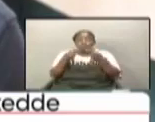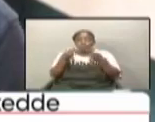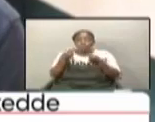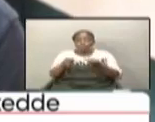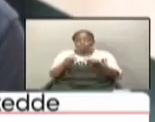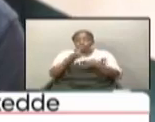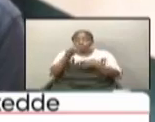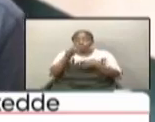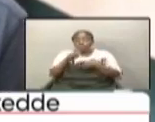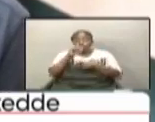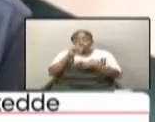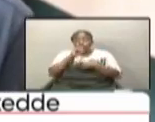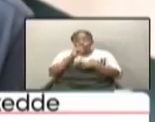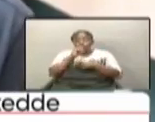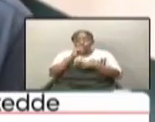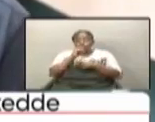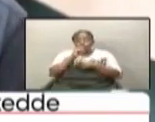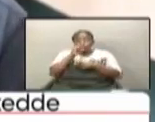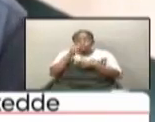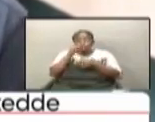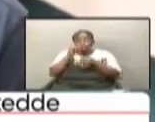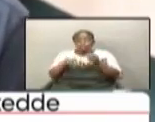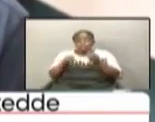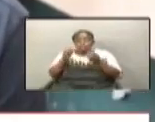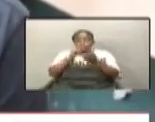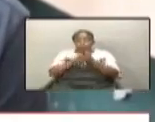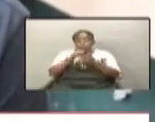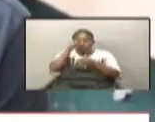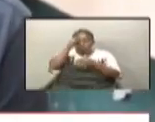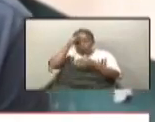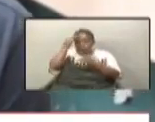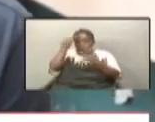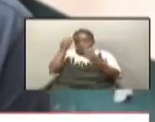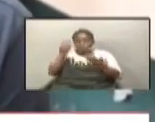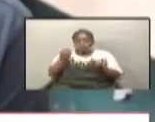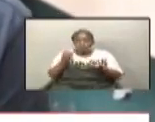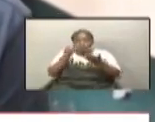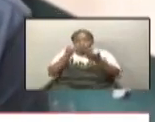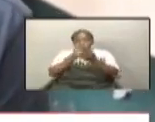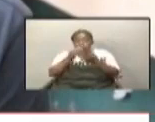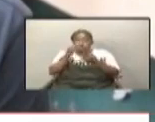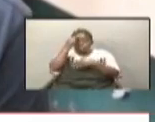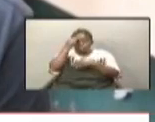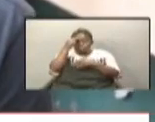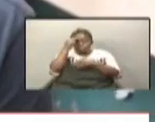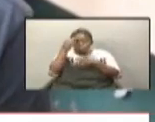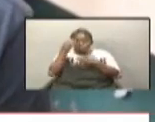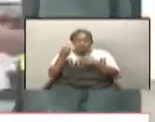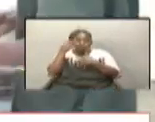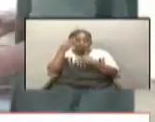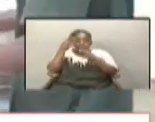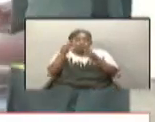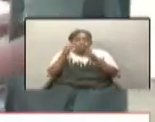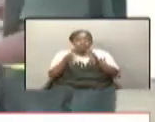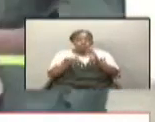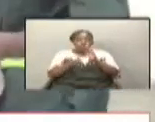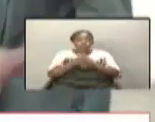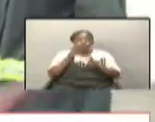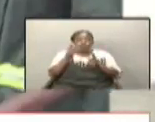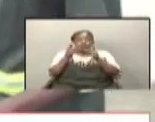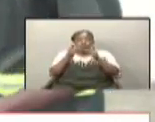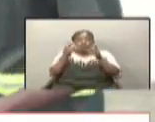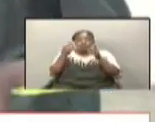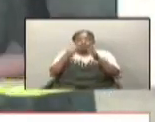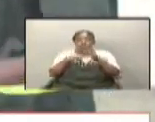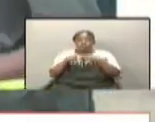tebabitegedde kati n'olwekyo tugenda kujja amasomo ago agasoomooza tuyambe omuyizi okulaba nga ategeera ebintu ebyo mu bwangu. Ekyenjawulo ku